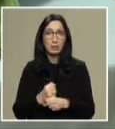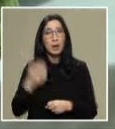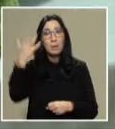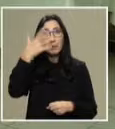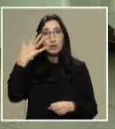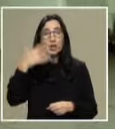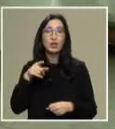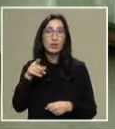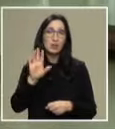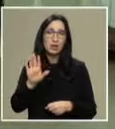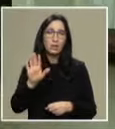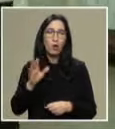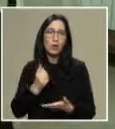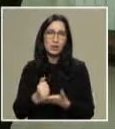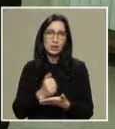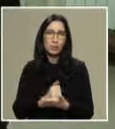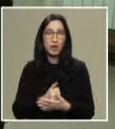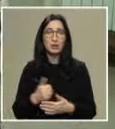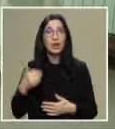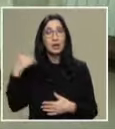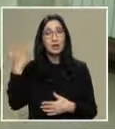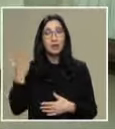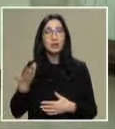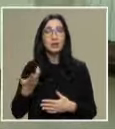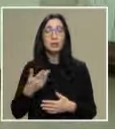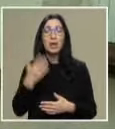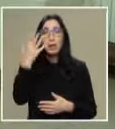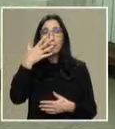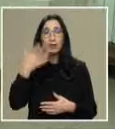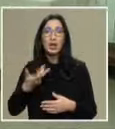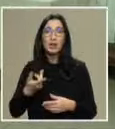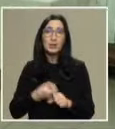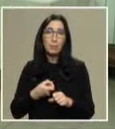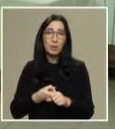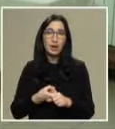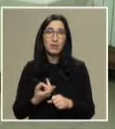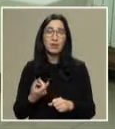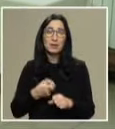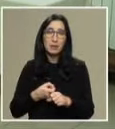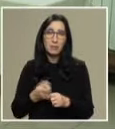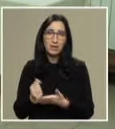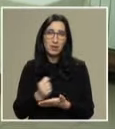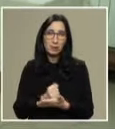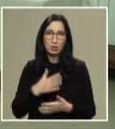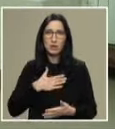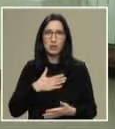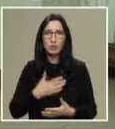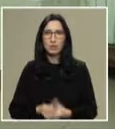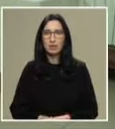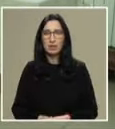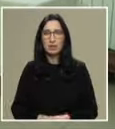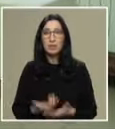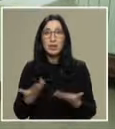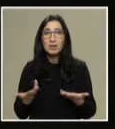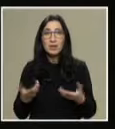за твой ресторант? Да, главната мечта е да направя доход и да се върна в България, за да направя ресторант собствен. Какви